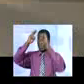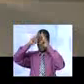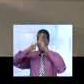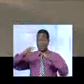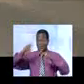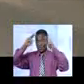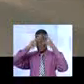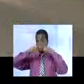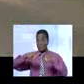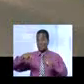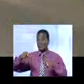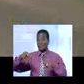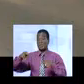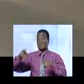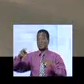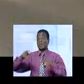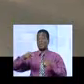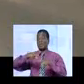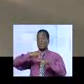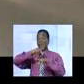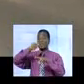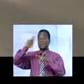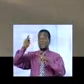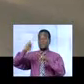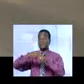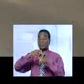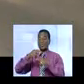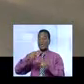première capitale de la Côte d'Ivoire de